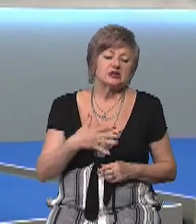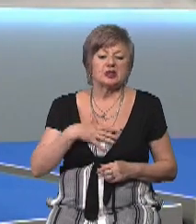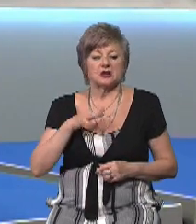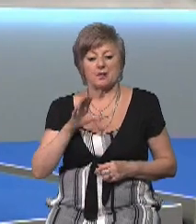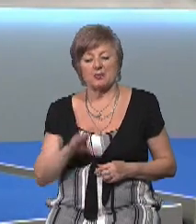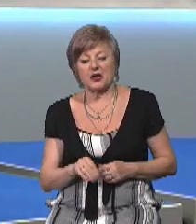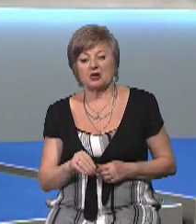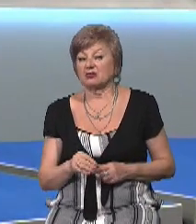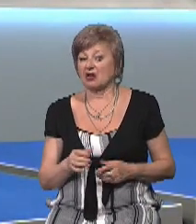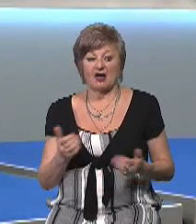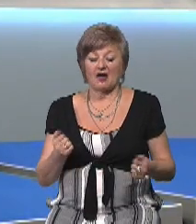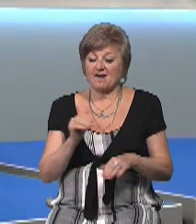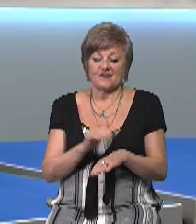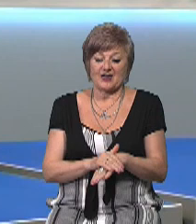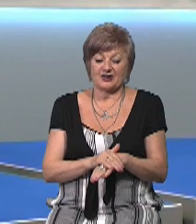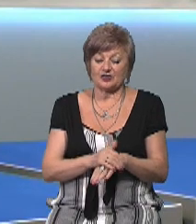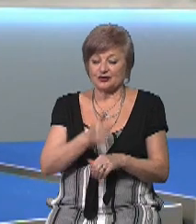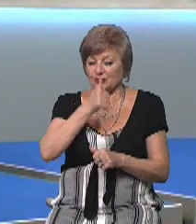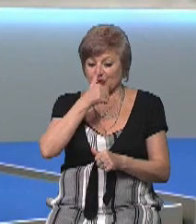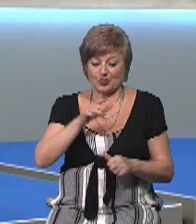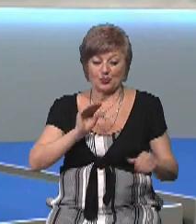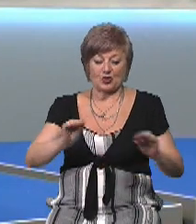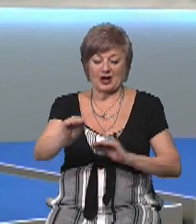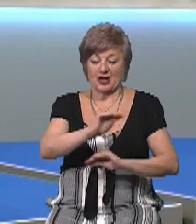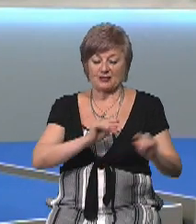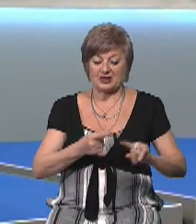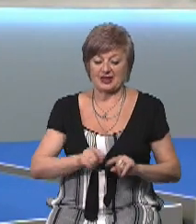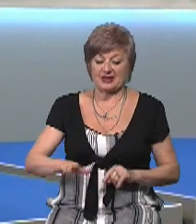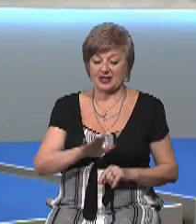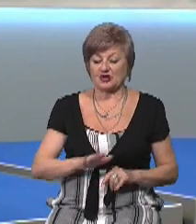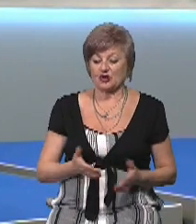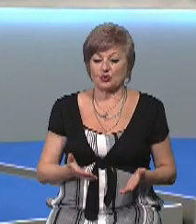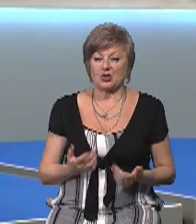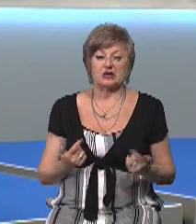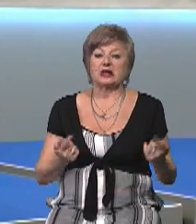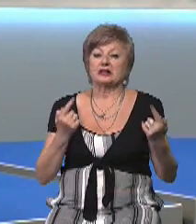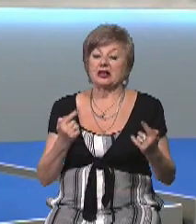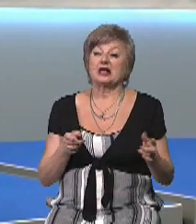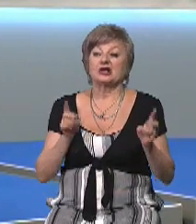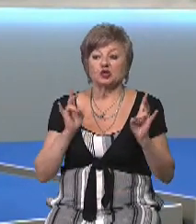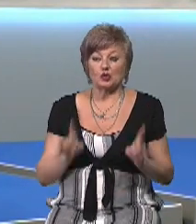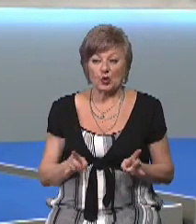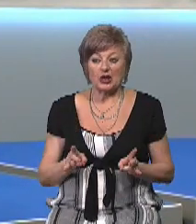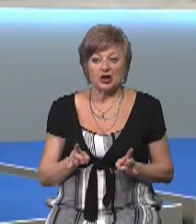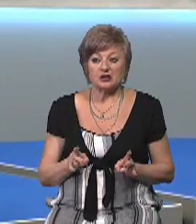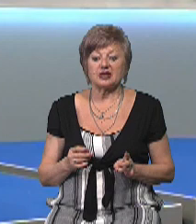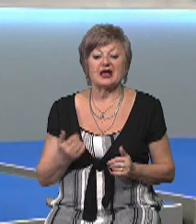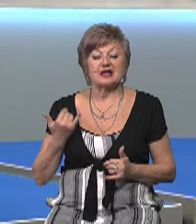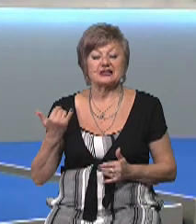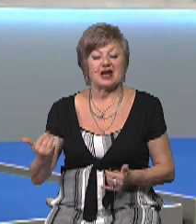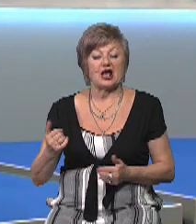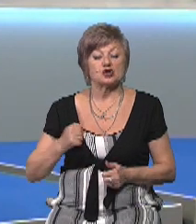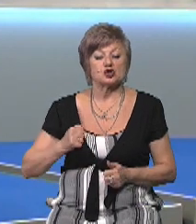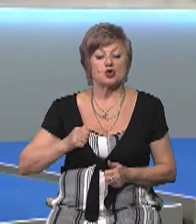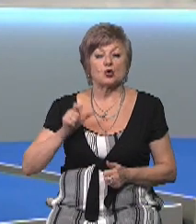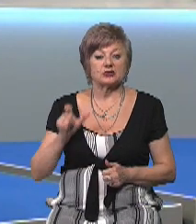хоча реально їх не могли розмістити на цій би території. Звичайно, це величезна трагедія, і величезна трагедія як для солдат,